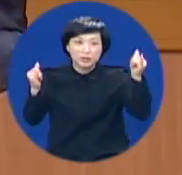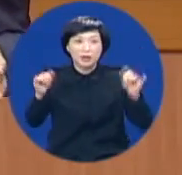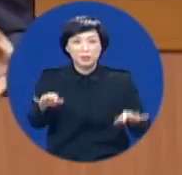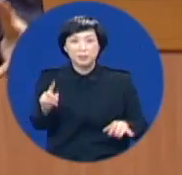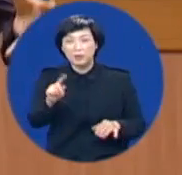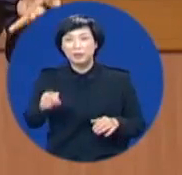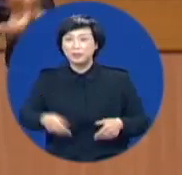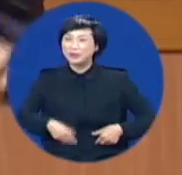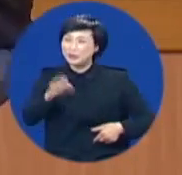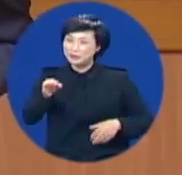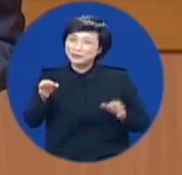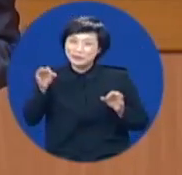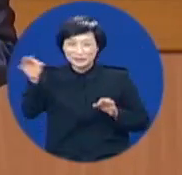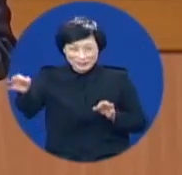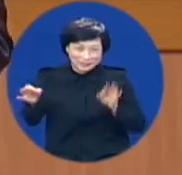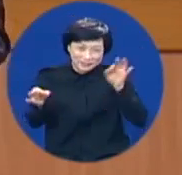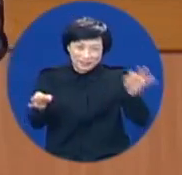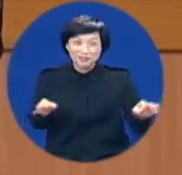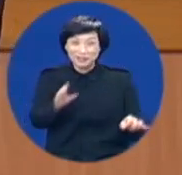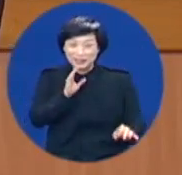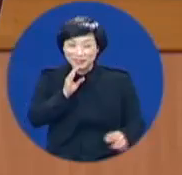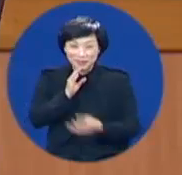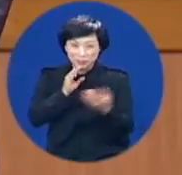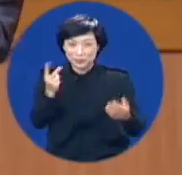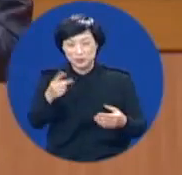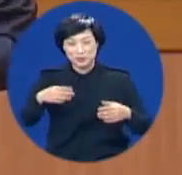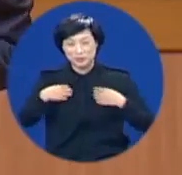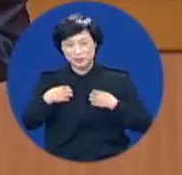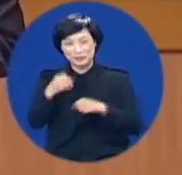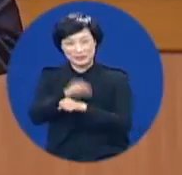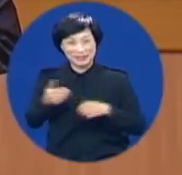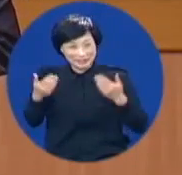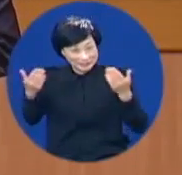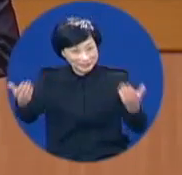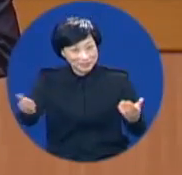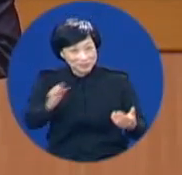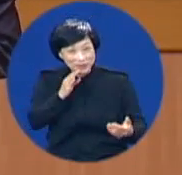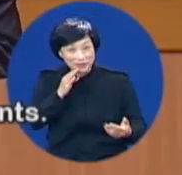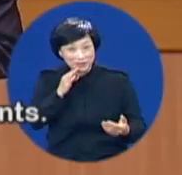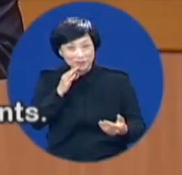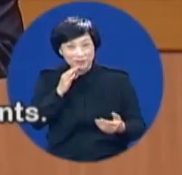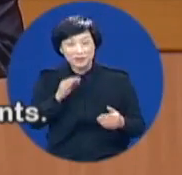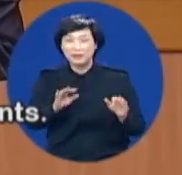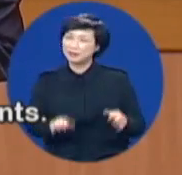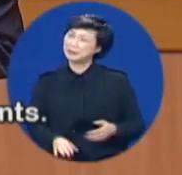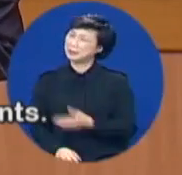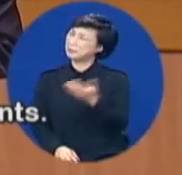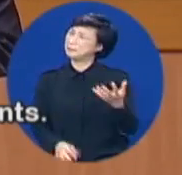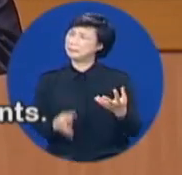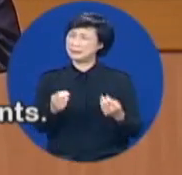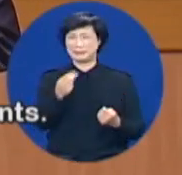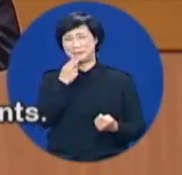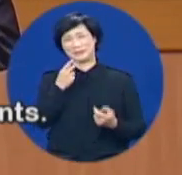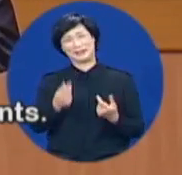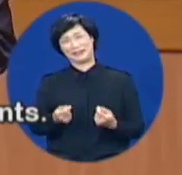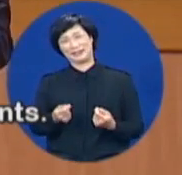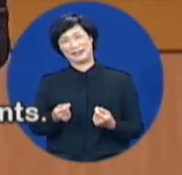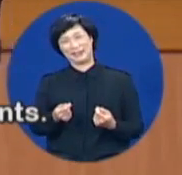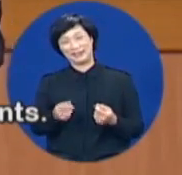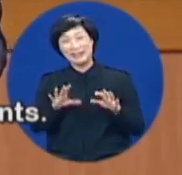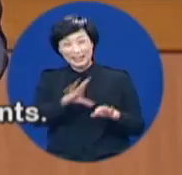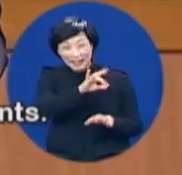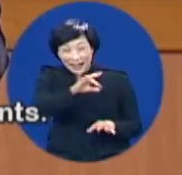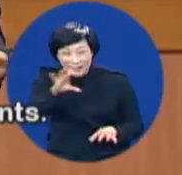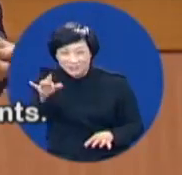뭐 용돈도 드리고 옷도 사드리고 뭐 그런 힘이 별로 없지만